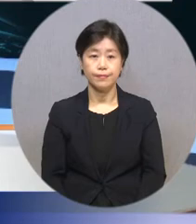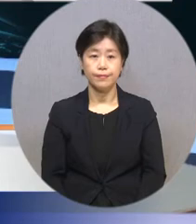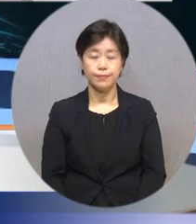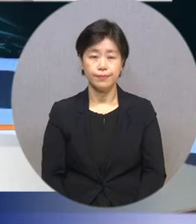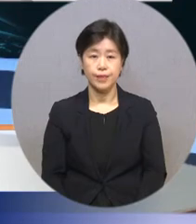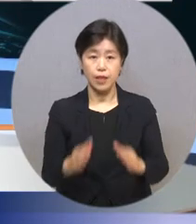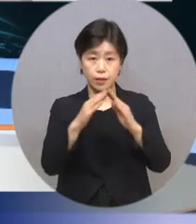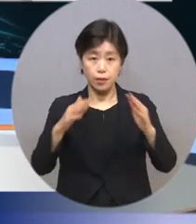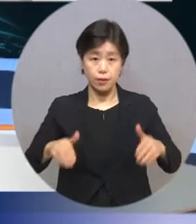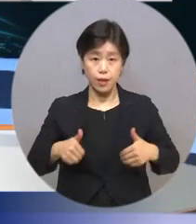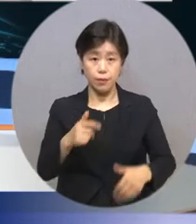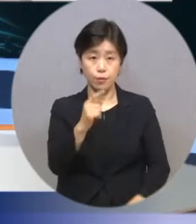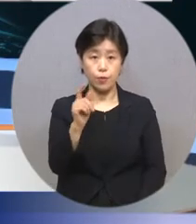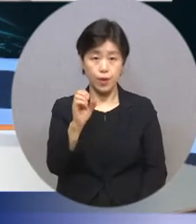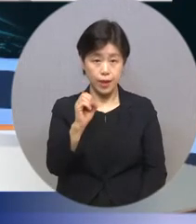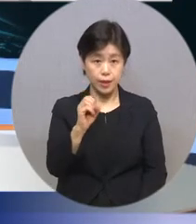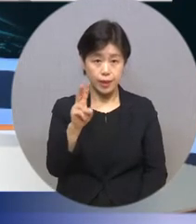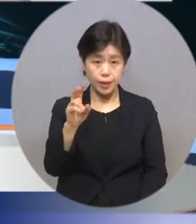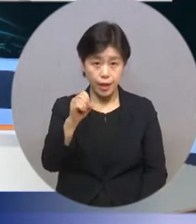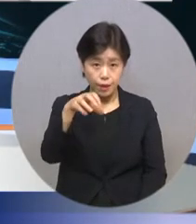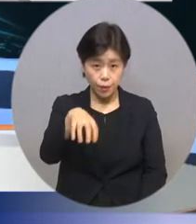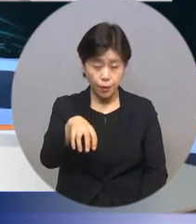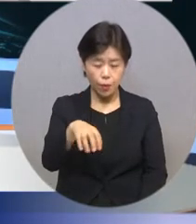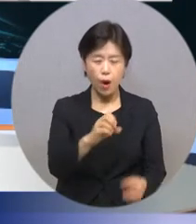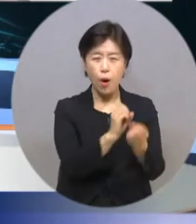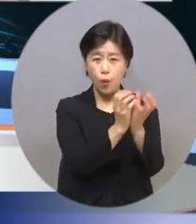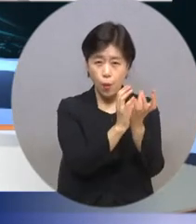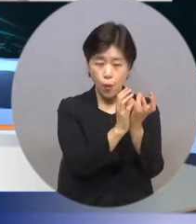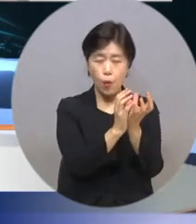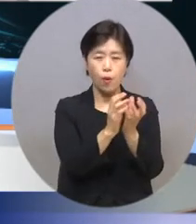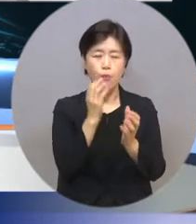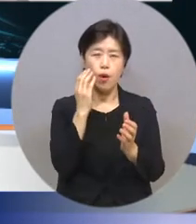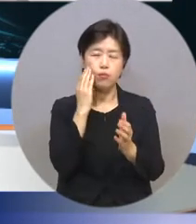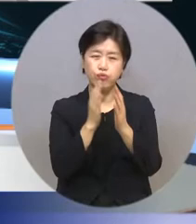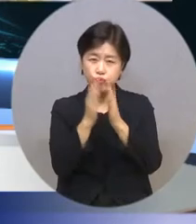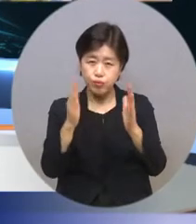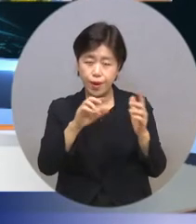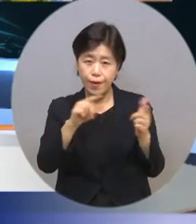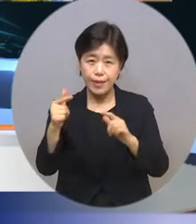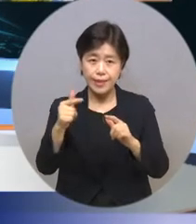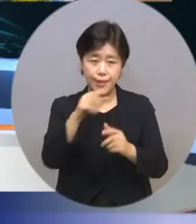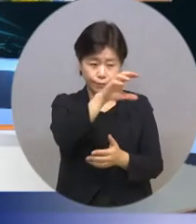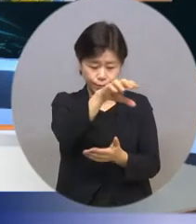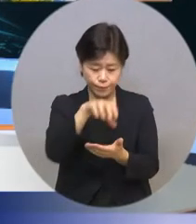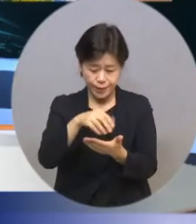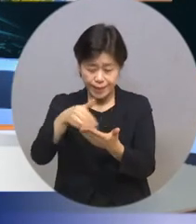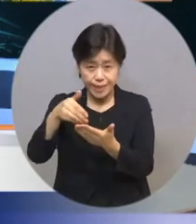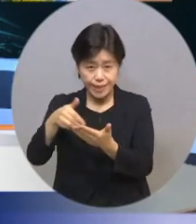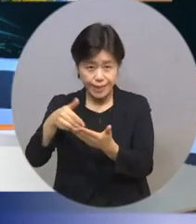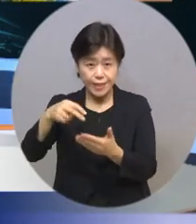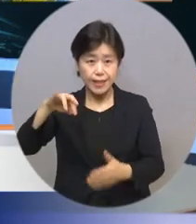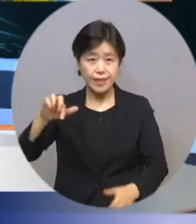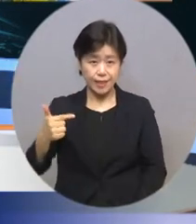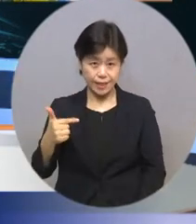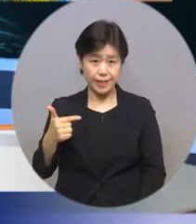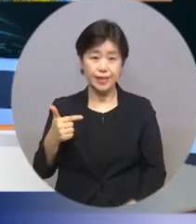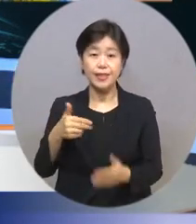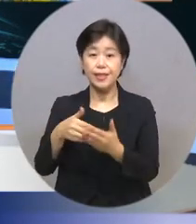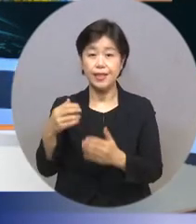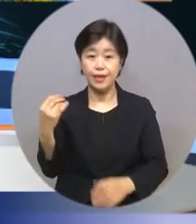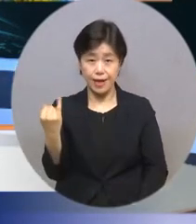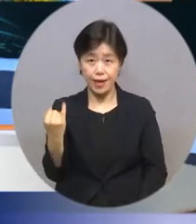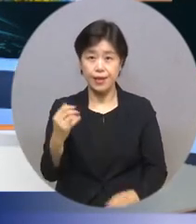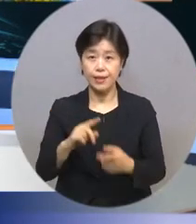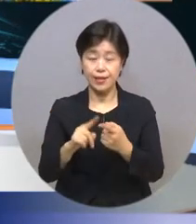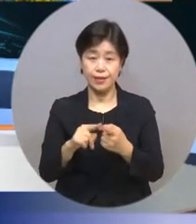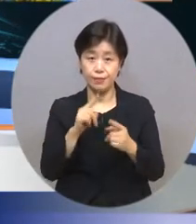전남 광양에서 꽃과 풍경을 화폭에 담아 사랑과 행복을 전하는 신경화 작가의 전시가 열렸습니다. 이소영